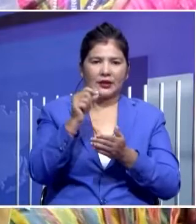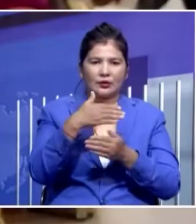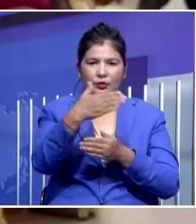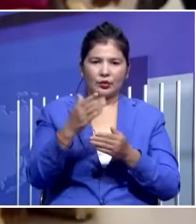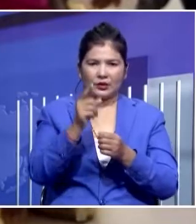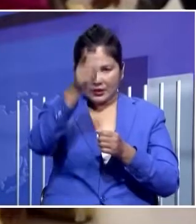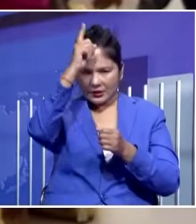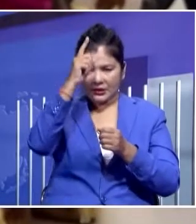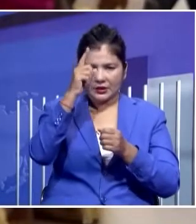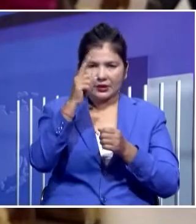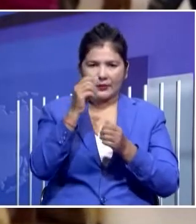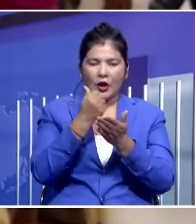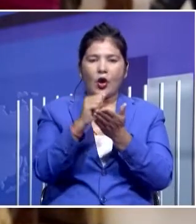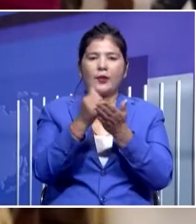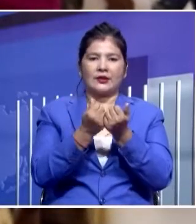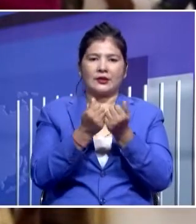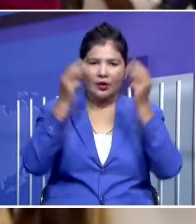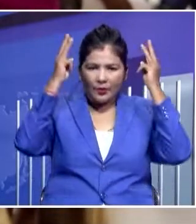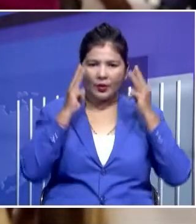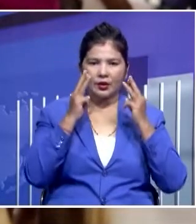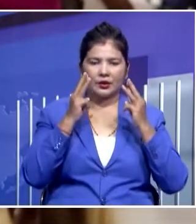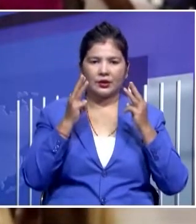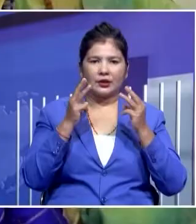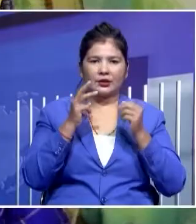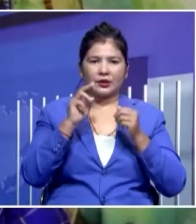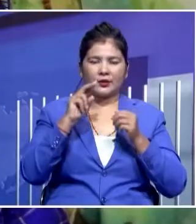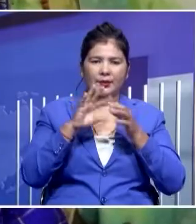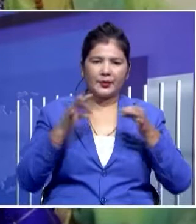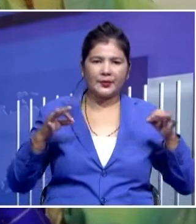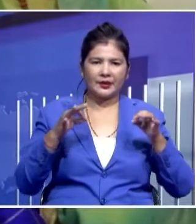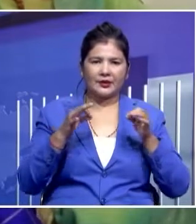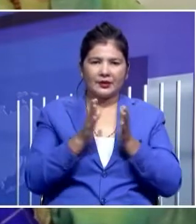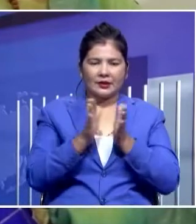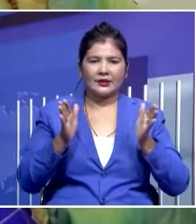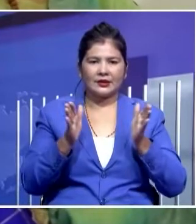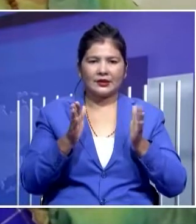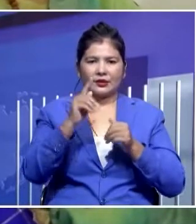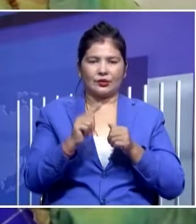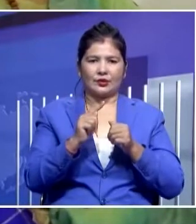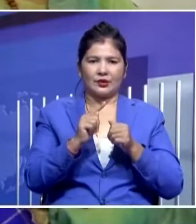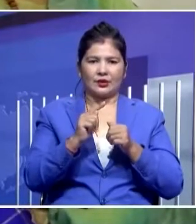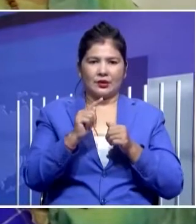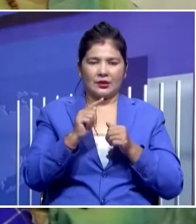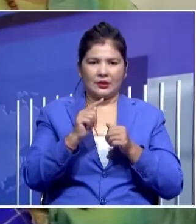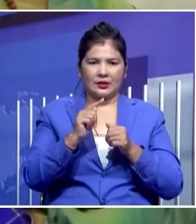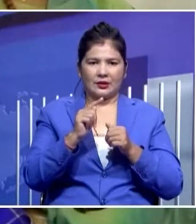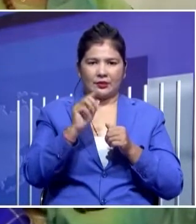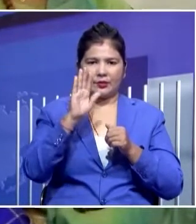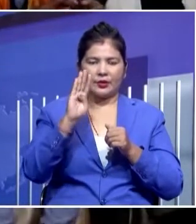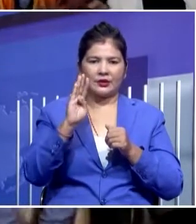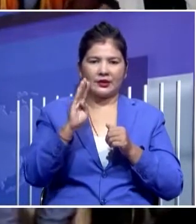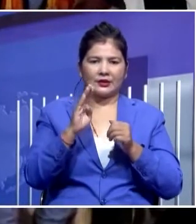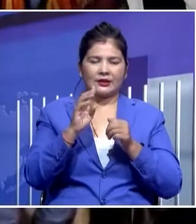संस्कृतिमा मन्त्रको अभ्यास, मगर जातिको युद्धकला, भोजपुरी लोककाव्य, शोभानयनका बन्जारा